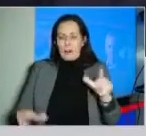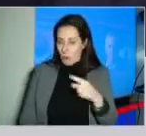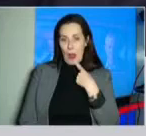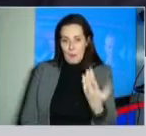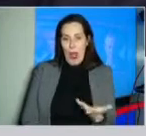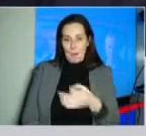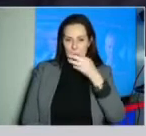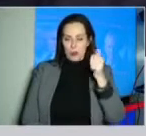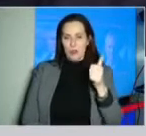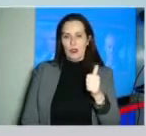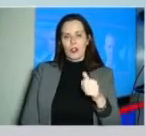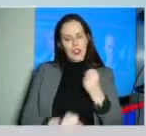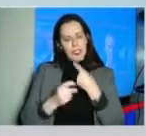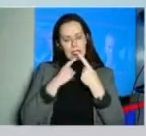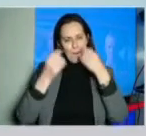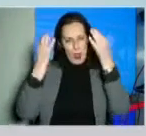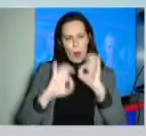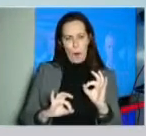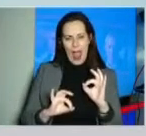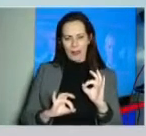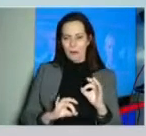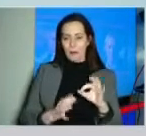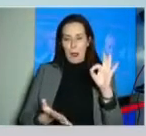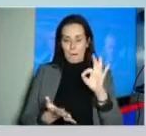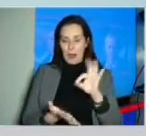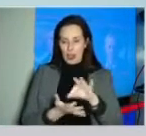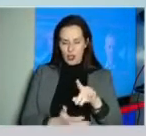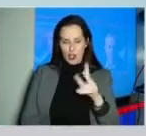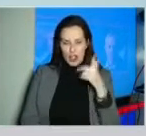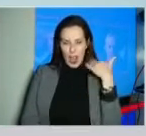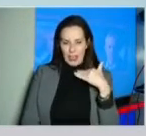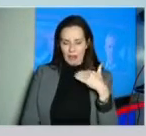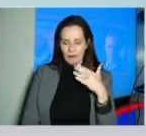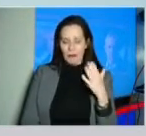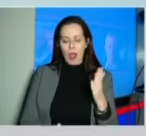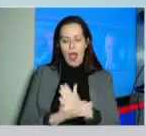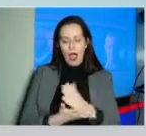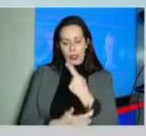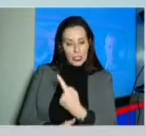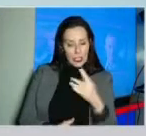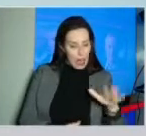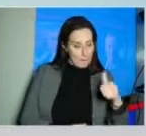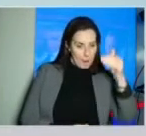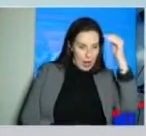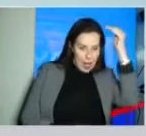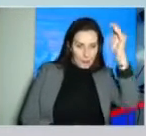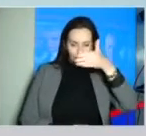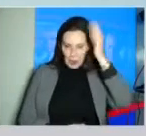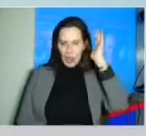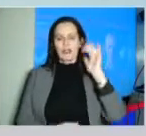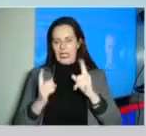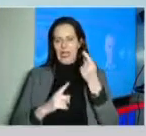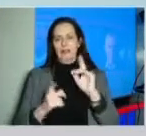את זה בנאום הראשון שננהל שיח מכובד ומכבד וברגע הזה ברגע שהייתה הבשלה פנימית אצל כל אחד מהם זה כבר היה נראה שזה הולך